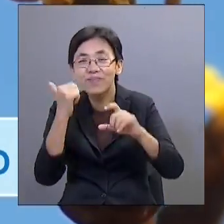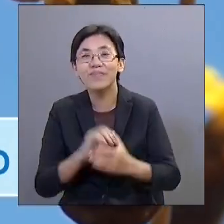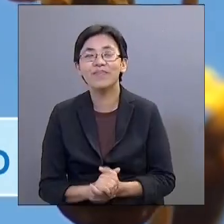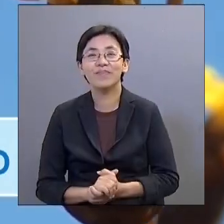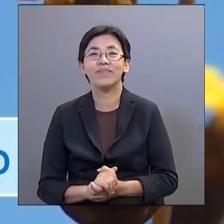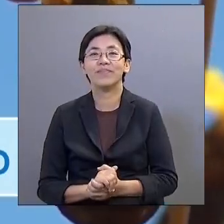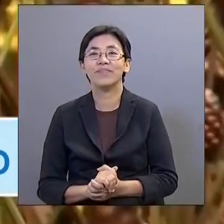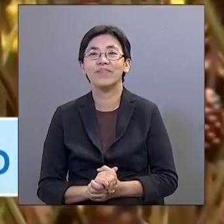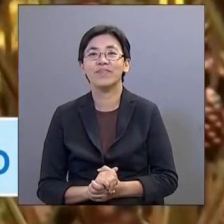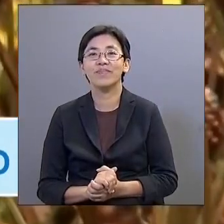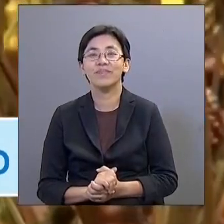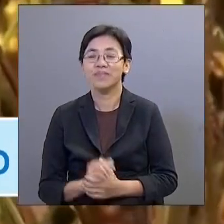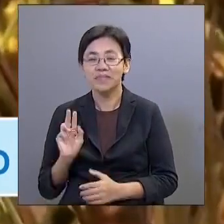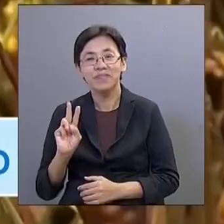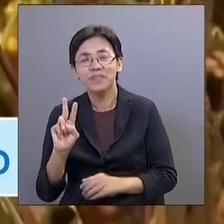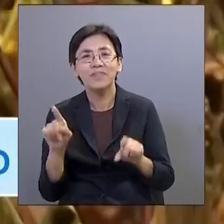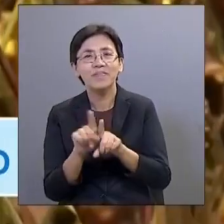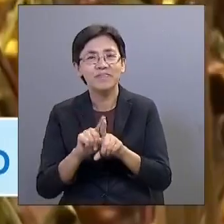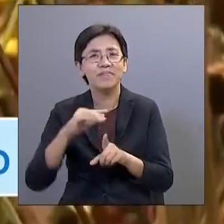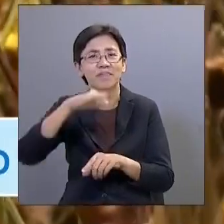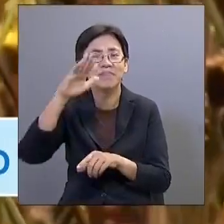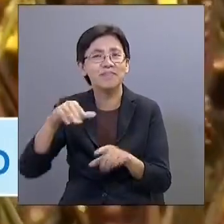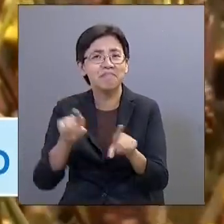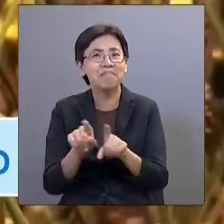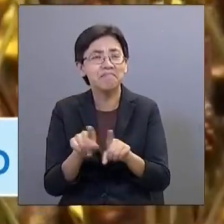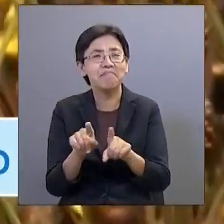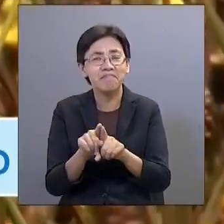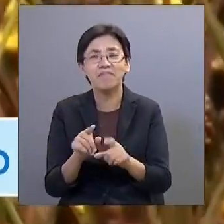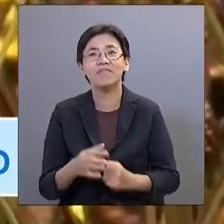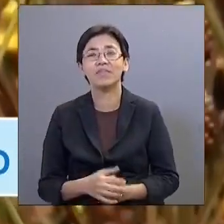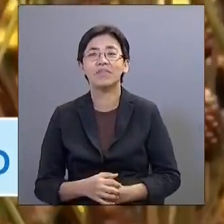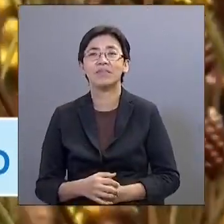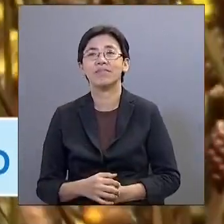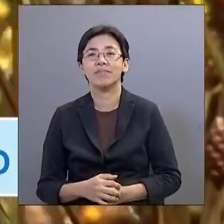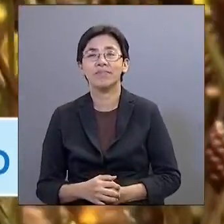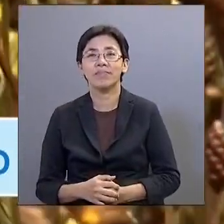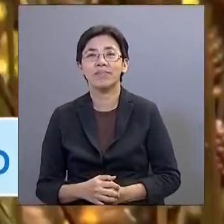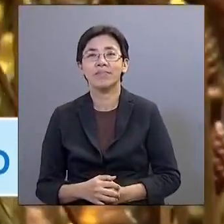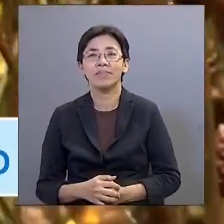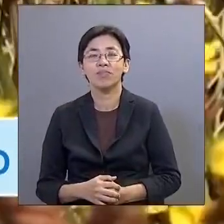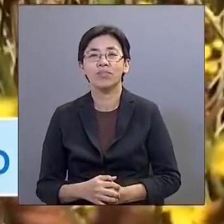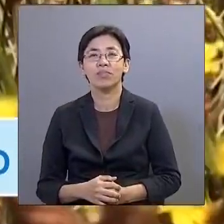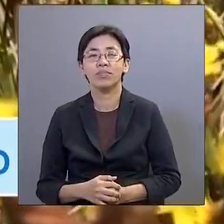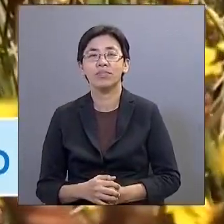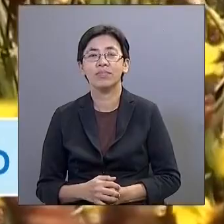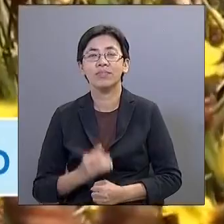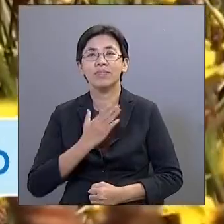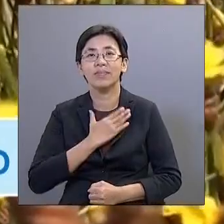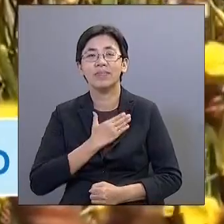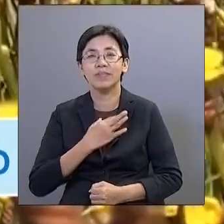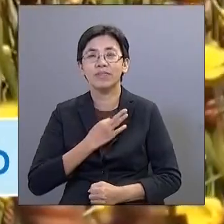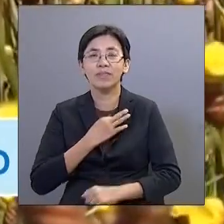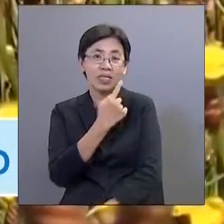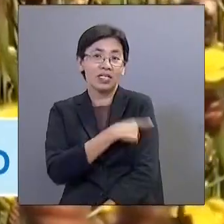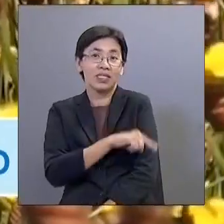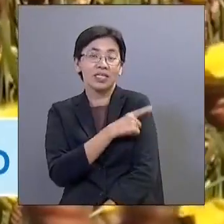รกับพี่น้องเลยนะตัวพอๆกันแบบ หน้ากล้อง เลย หลังกล้องคือหลังกล้องก็เป็นแบบนั้นแต่คือดิฉันใส่ชุดขาวคนที่